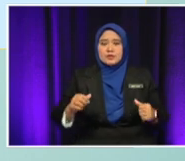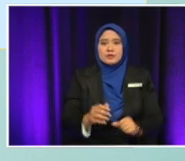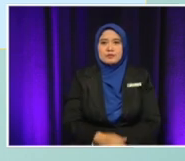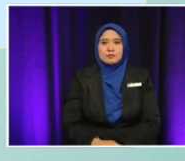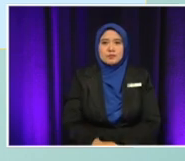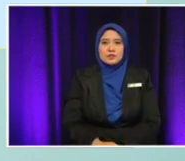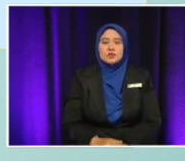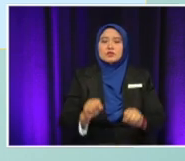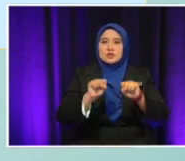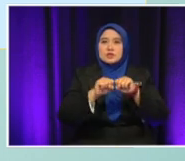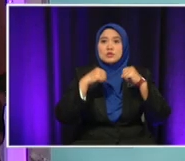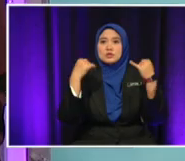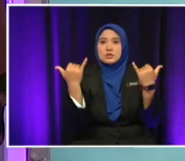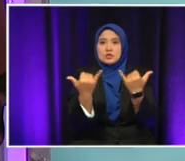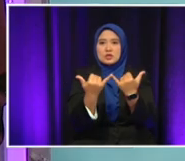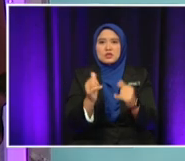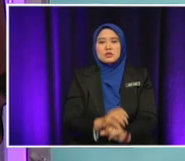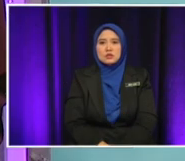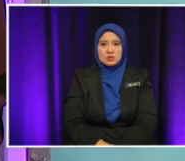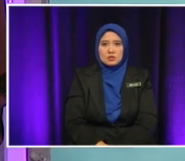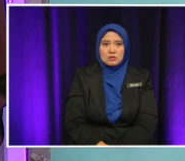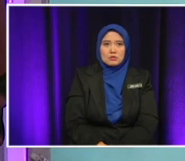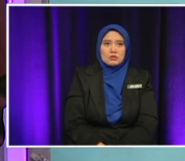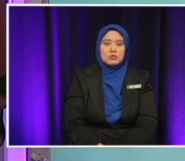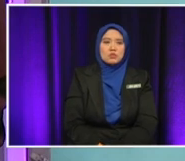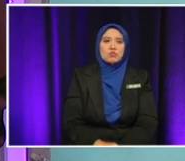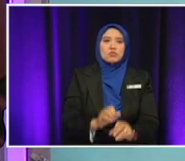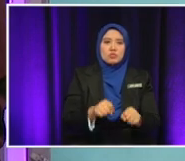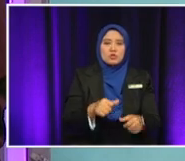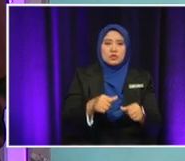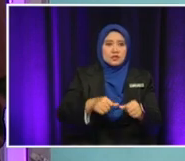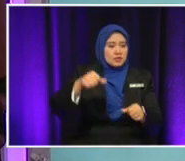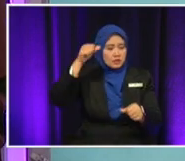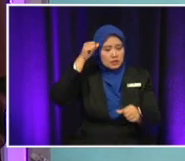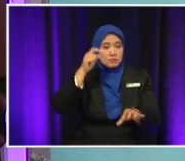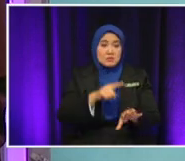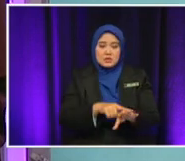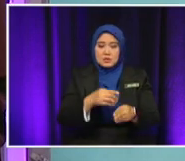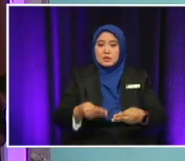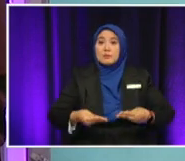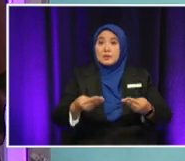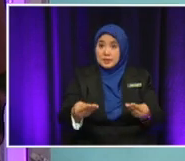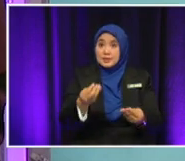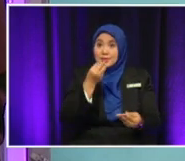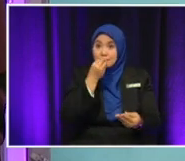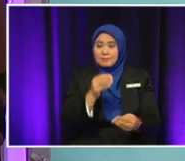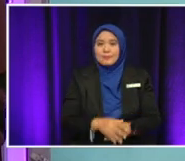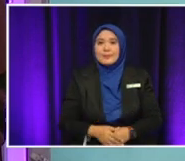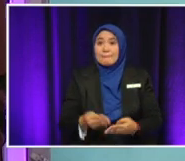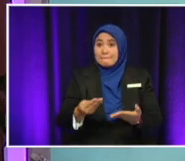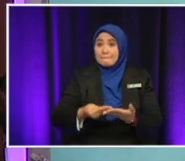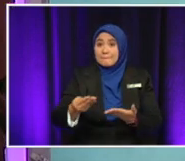bagian ini Oke jadi kalau katakan tak ingat jadi ingat ketika kita membeli makanan contohnya ikut